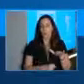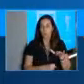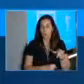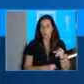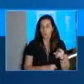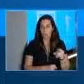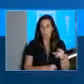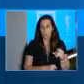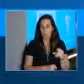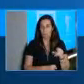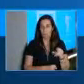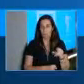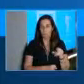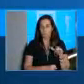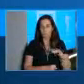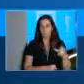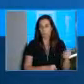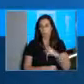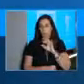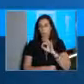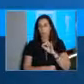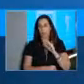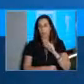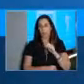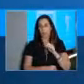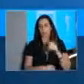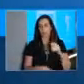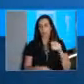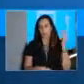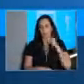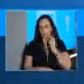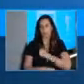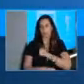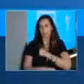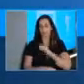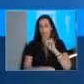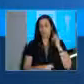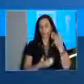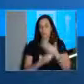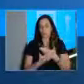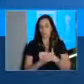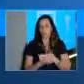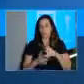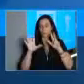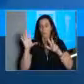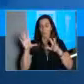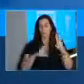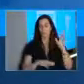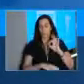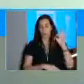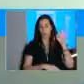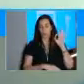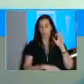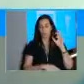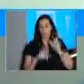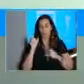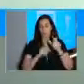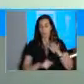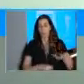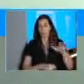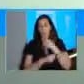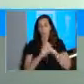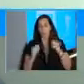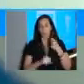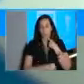הציבור ששולח את ילדיו לחינוך הממלכתי דתי. אבל קודם כל לעובדות, 82% מהציבור